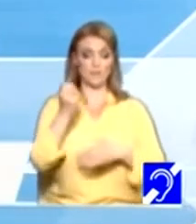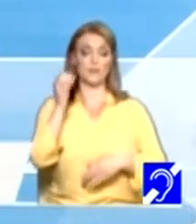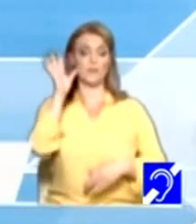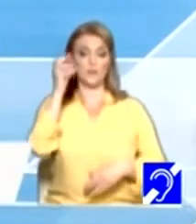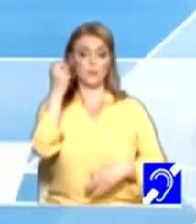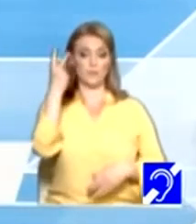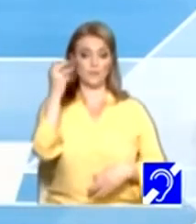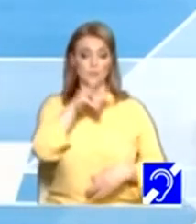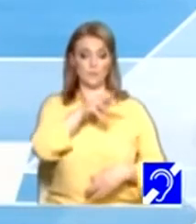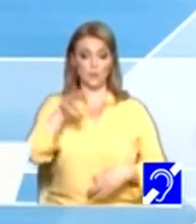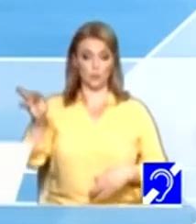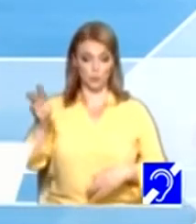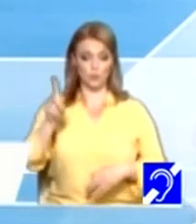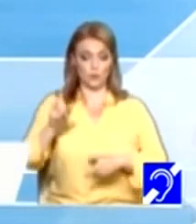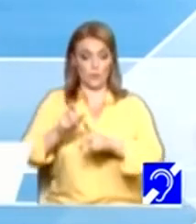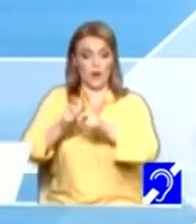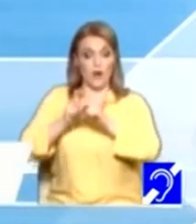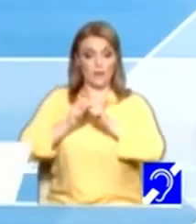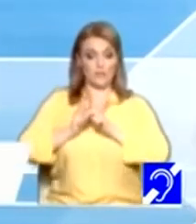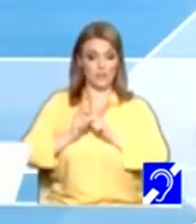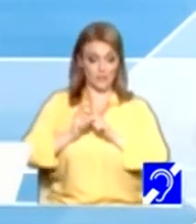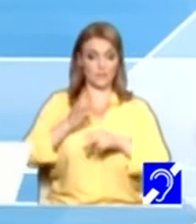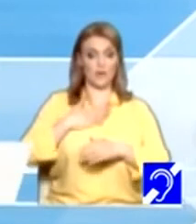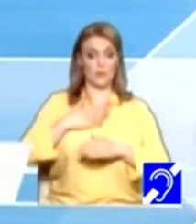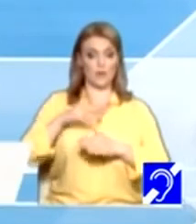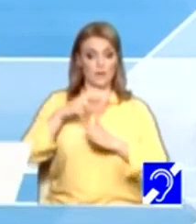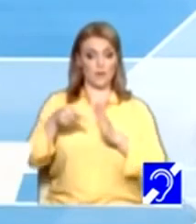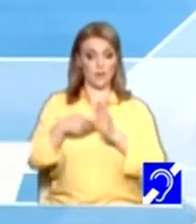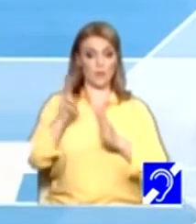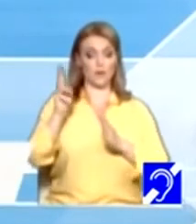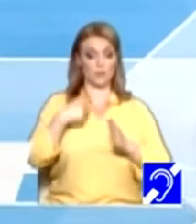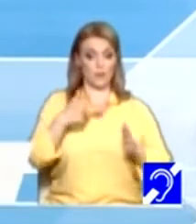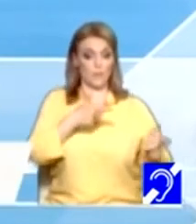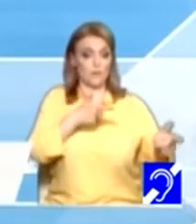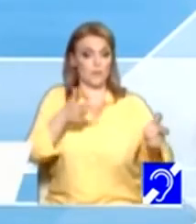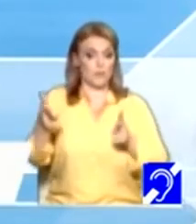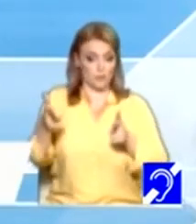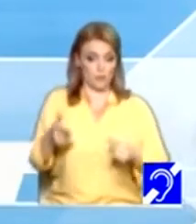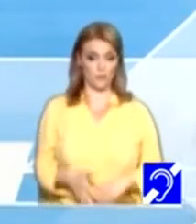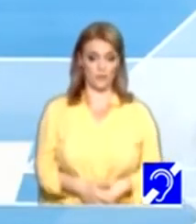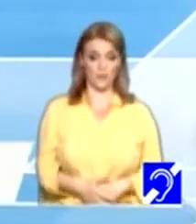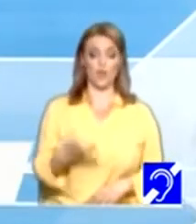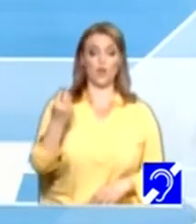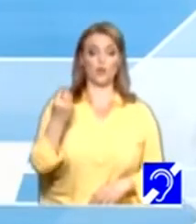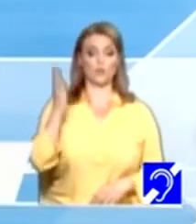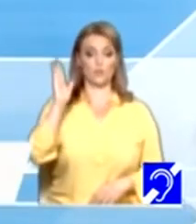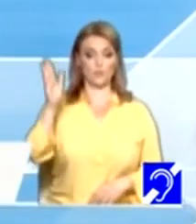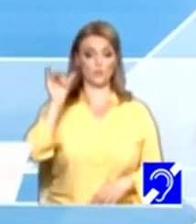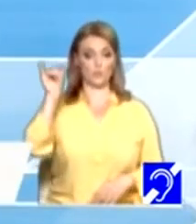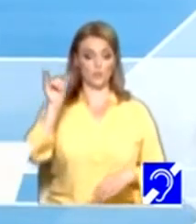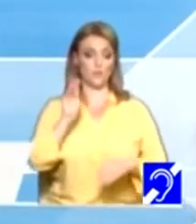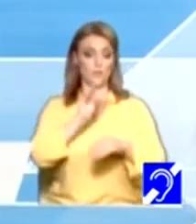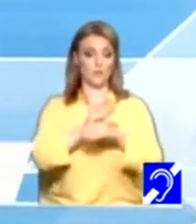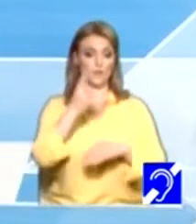să răspundeți la întrebări și un minut suplimentar în care puteți adresa un mesaj direct alegătorilor care vă